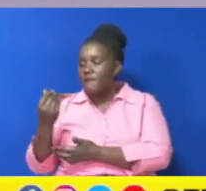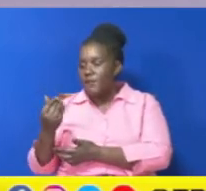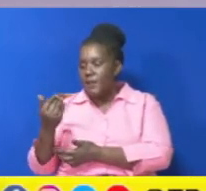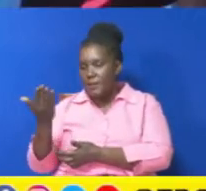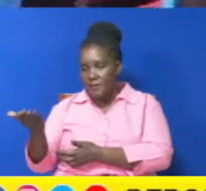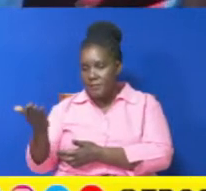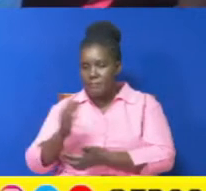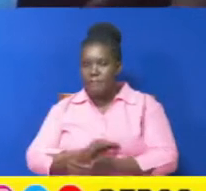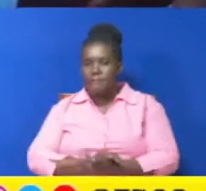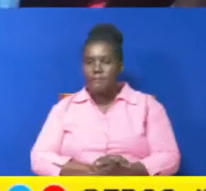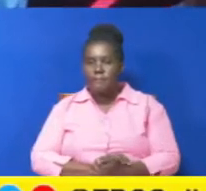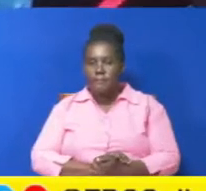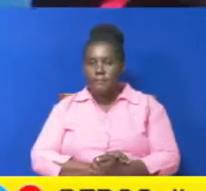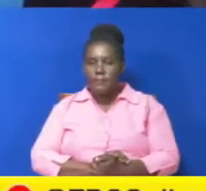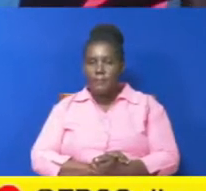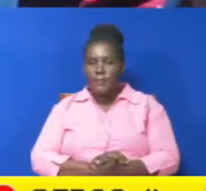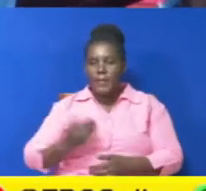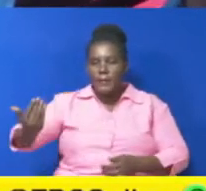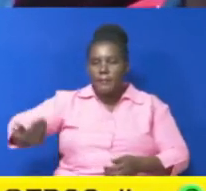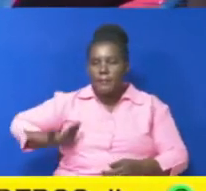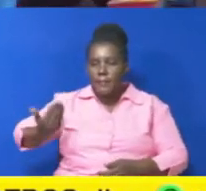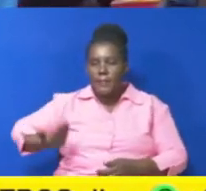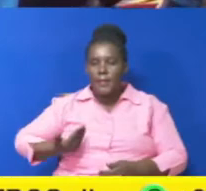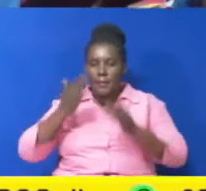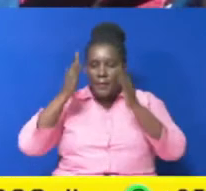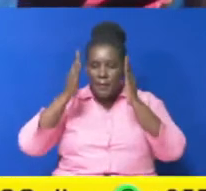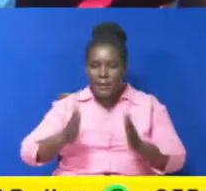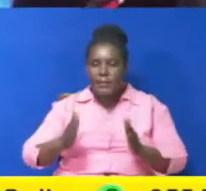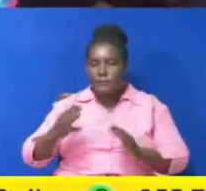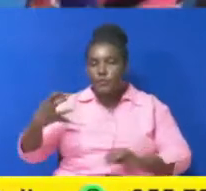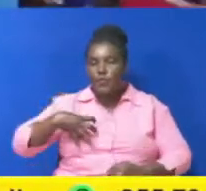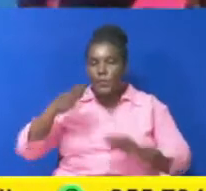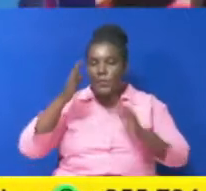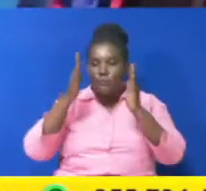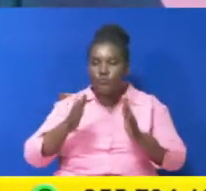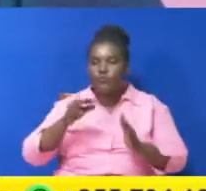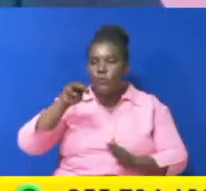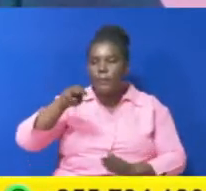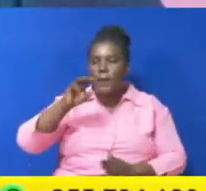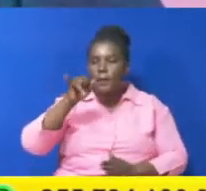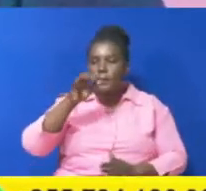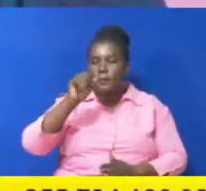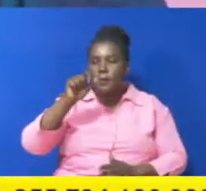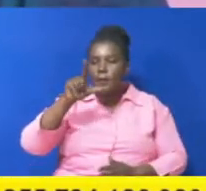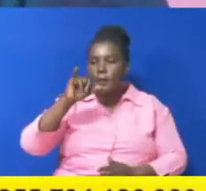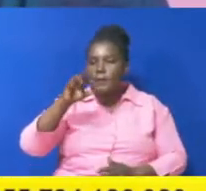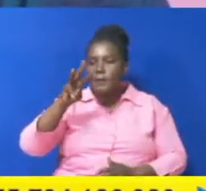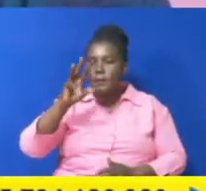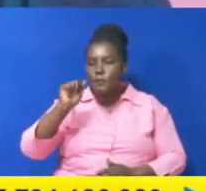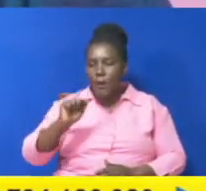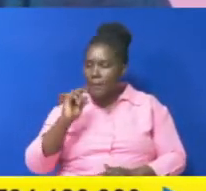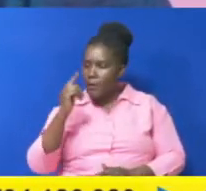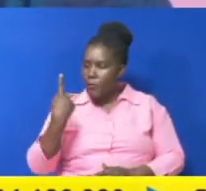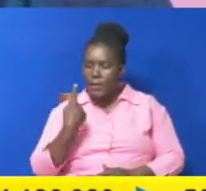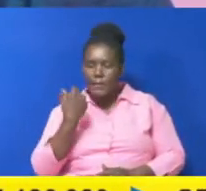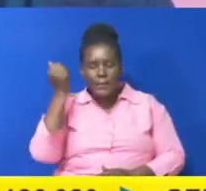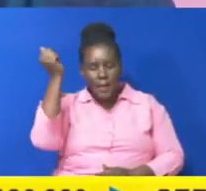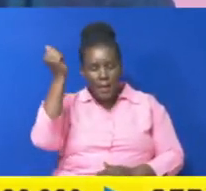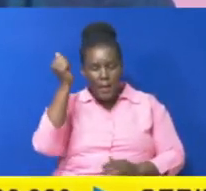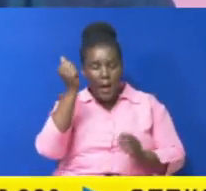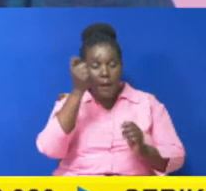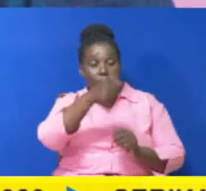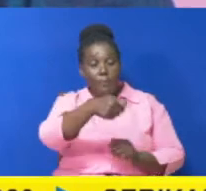kuwa screened. Mgeni rasmi katika mbio hizi ni Waziri Mkuu Kassim Majaliwa, ambaye kwanza analipongeza wazo